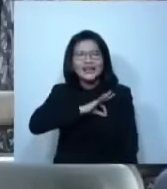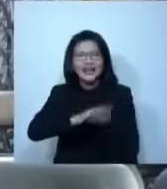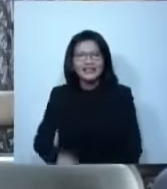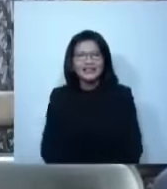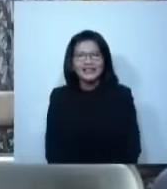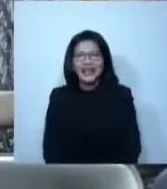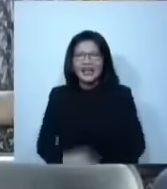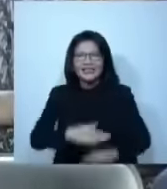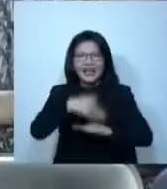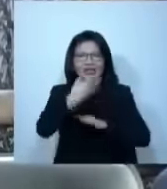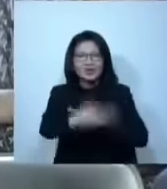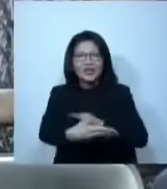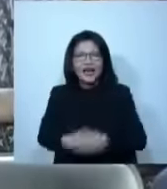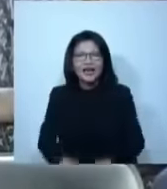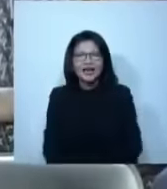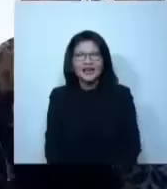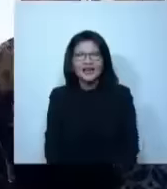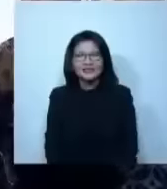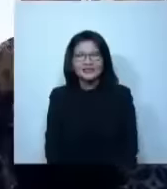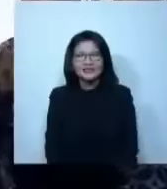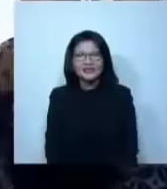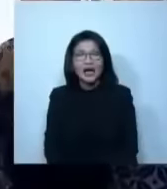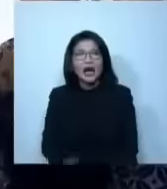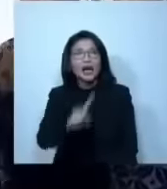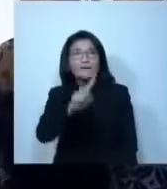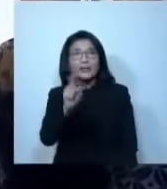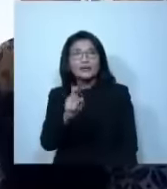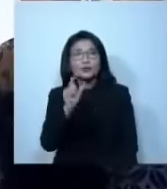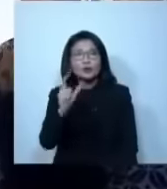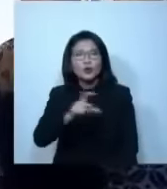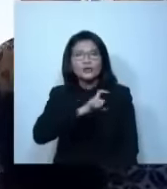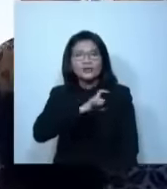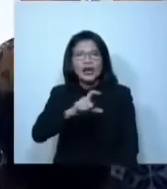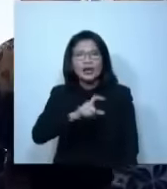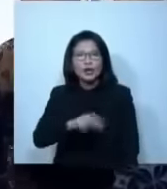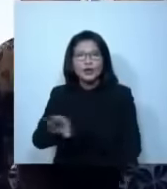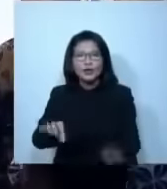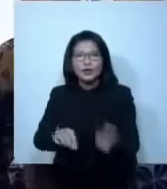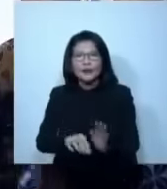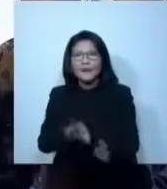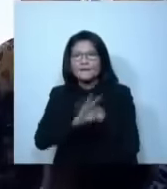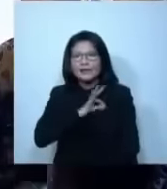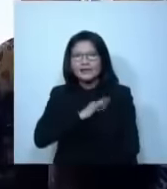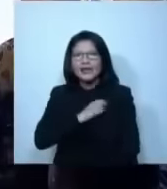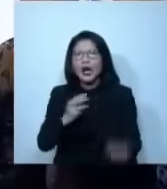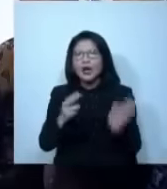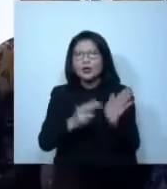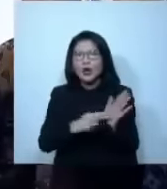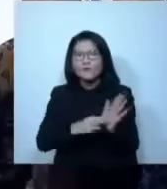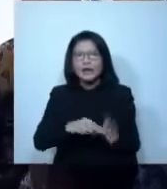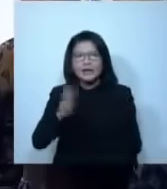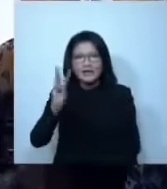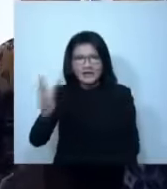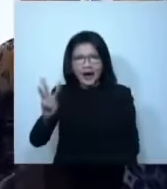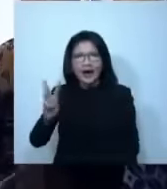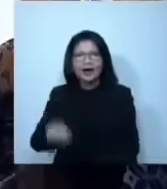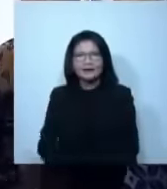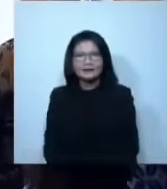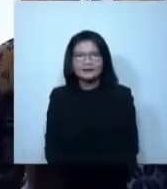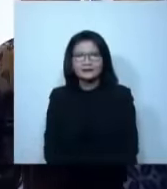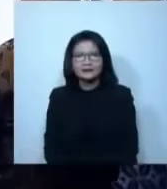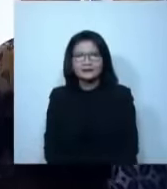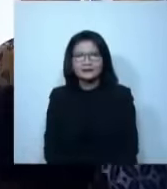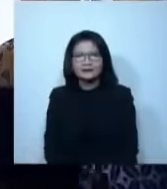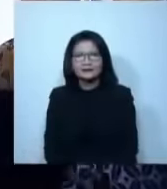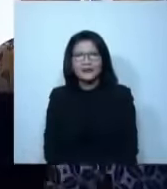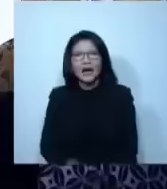Baik, selanjutnya kita akan beralih ke pertanyaan untuk calon presiden nomor urut 3. Kami persilakan kepada